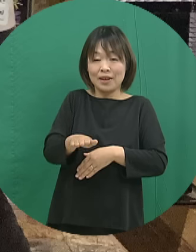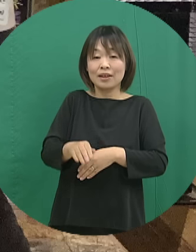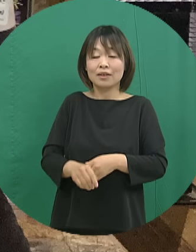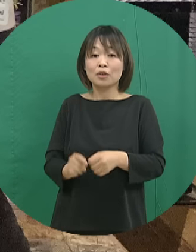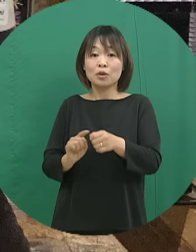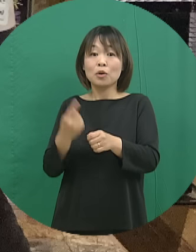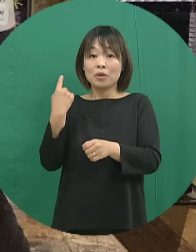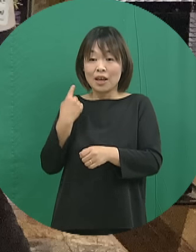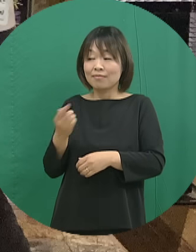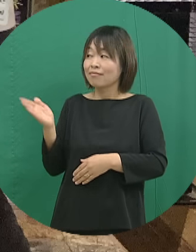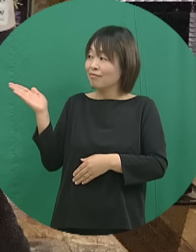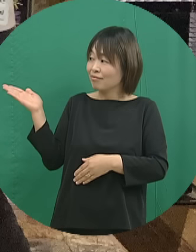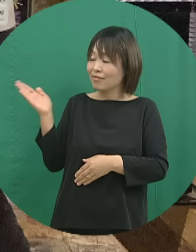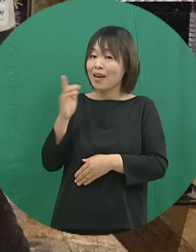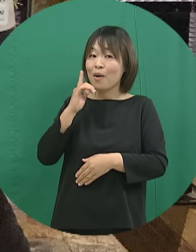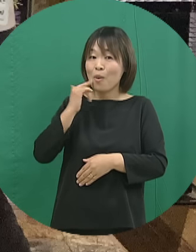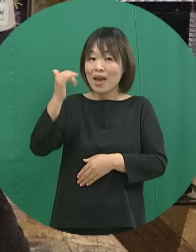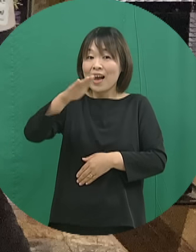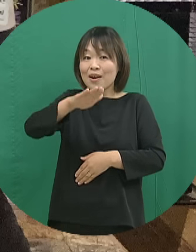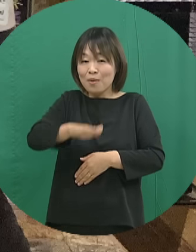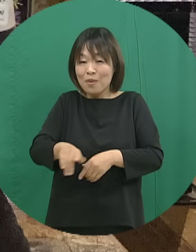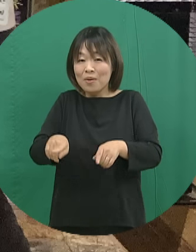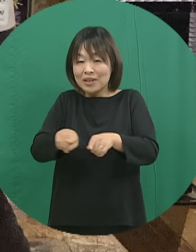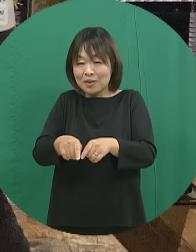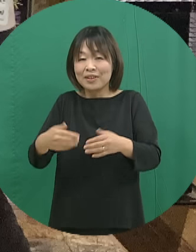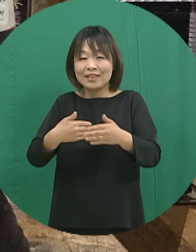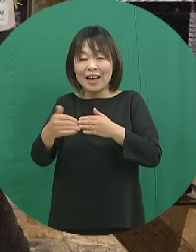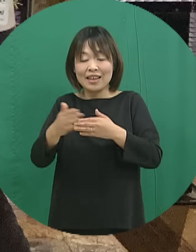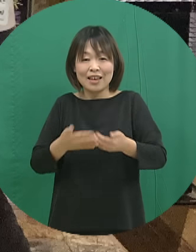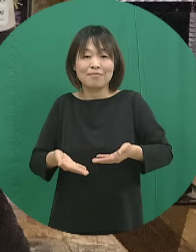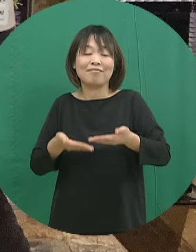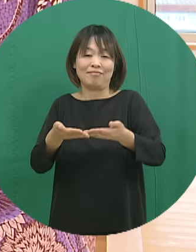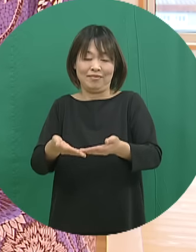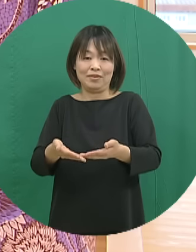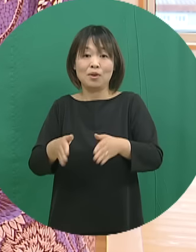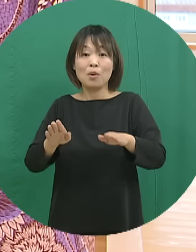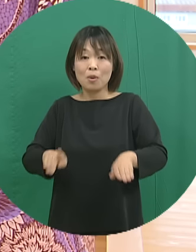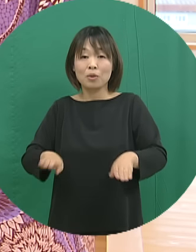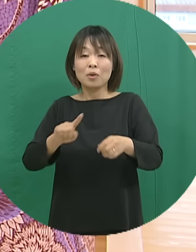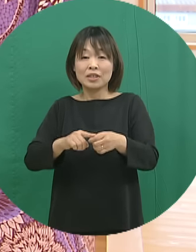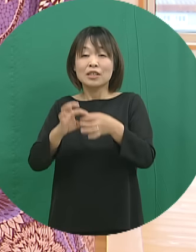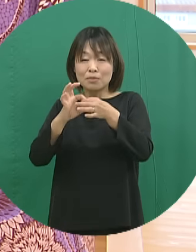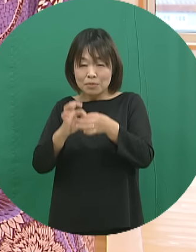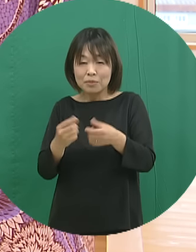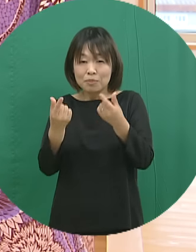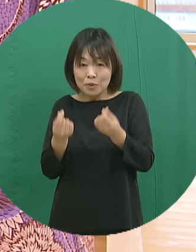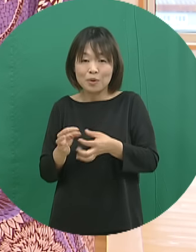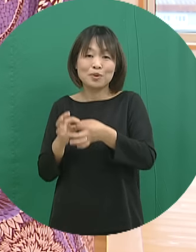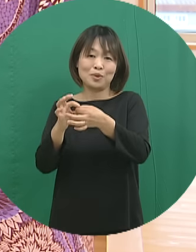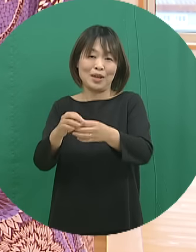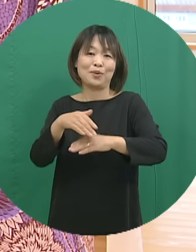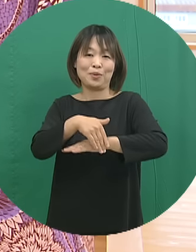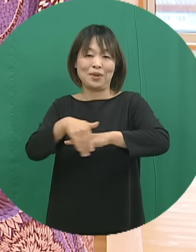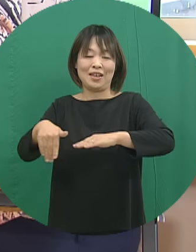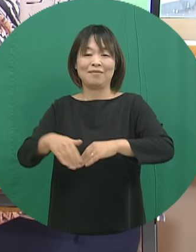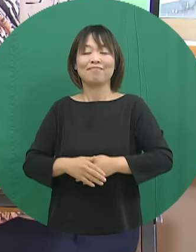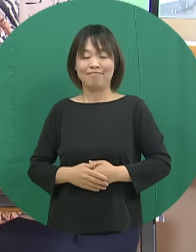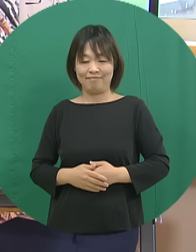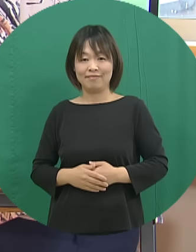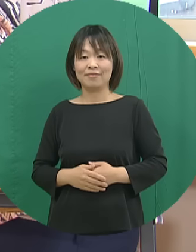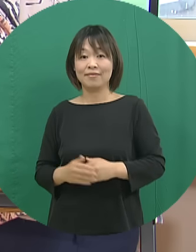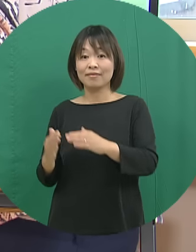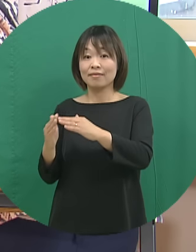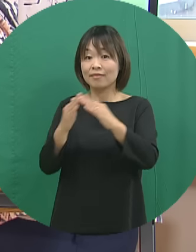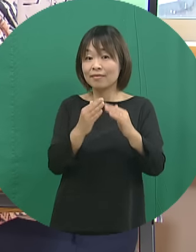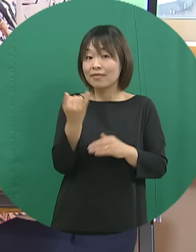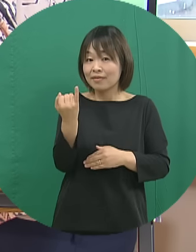昨年度20組の親子連れの方に南予を体験していただいて、今年度も実施する予定です。 移住